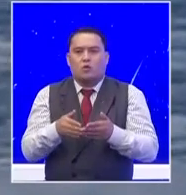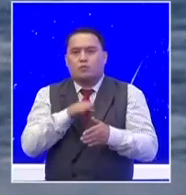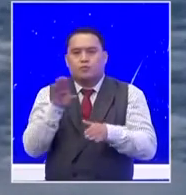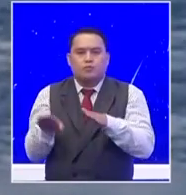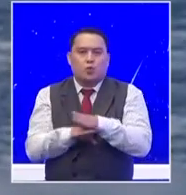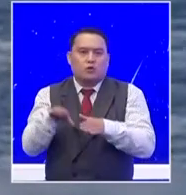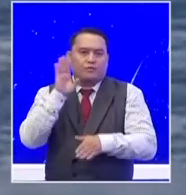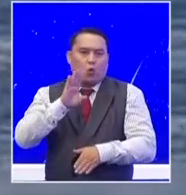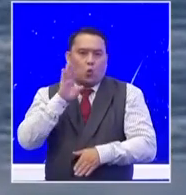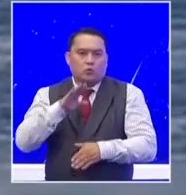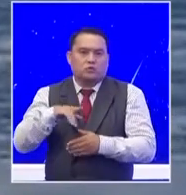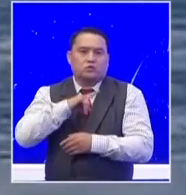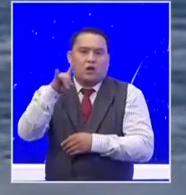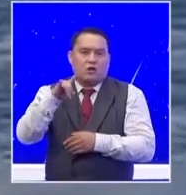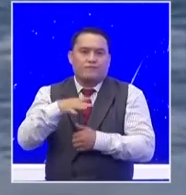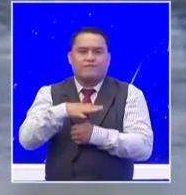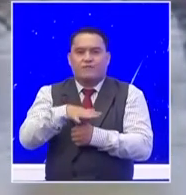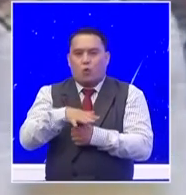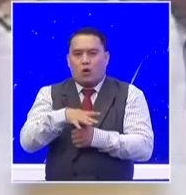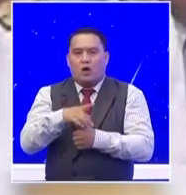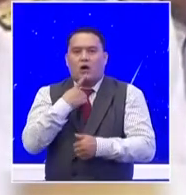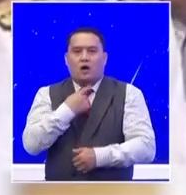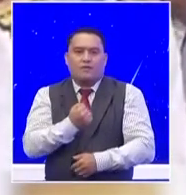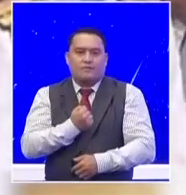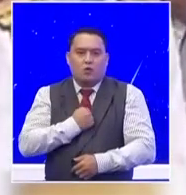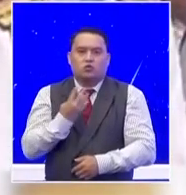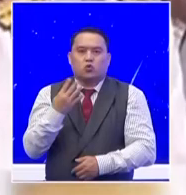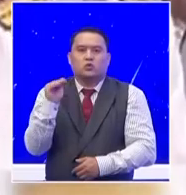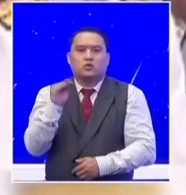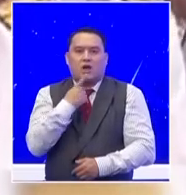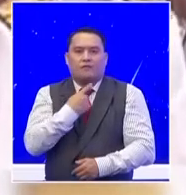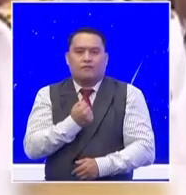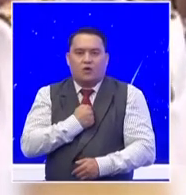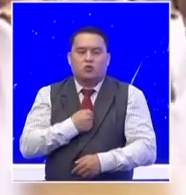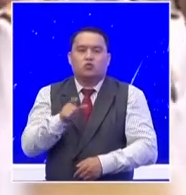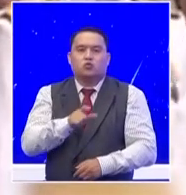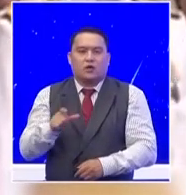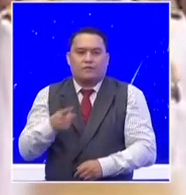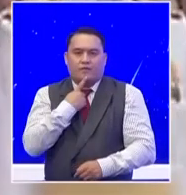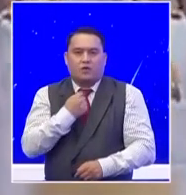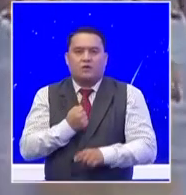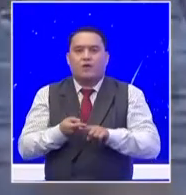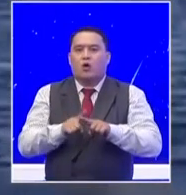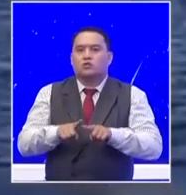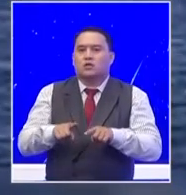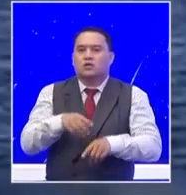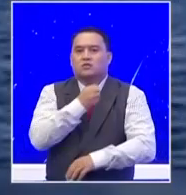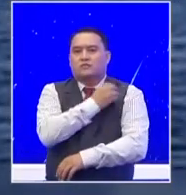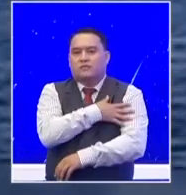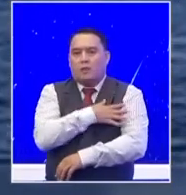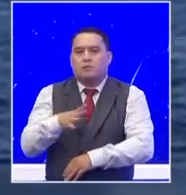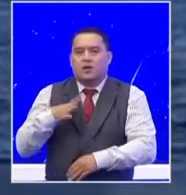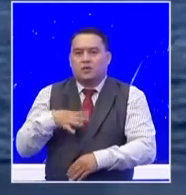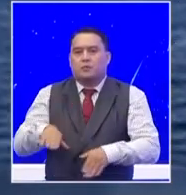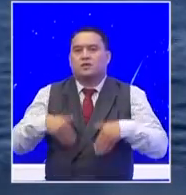подводных лодок, самолеты и вертолеты морской авиации и более 4000 военнослужащих. Воздушная часть парада в Санкт-Петербурге